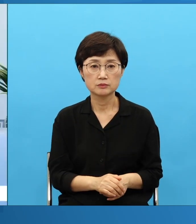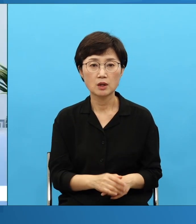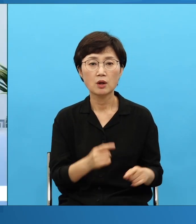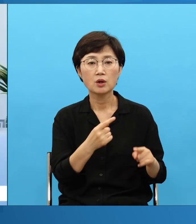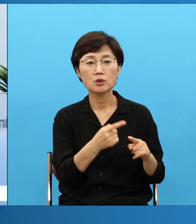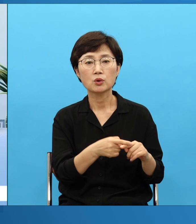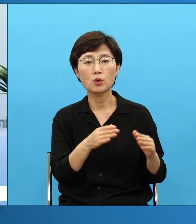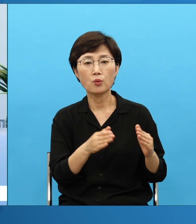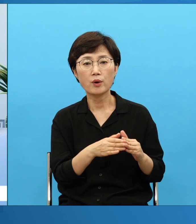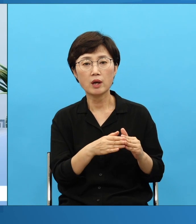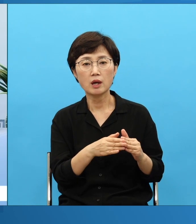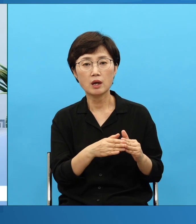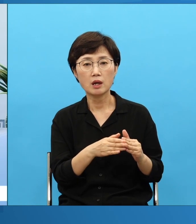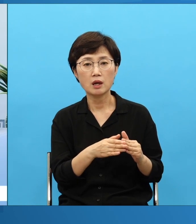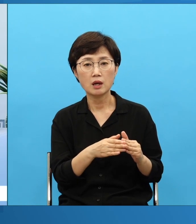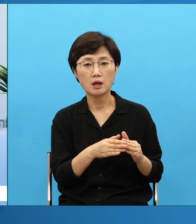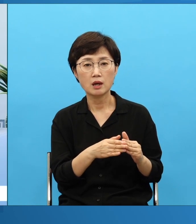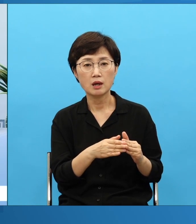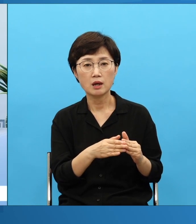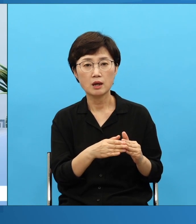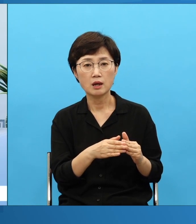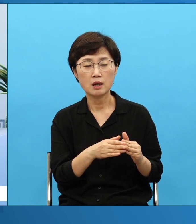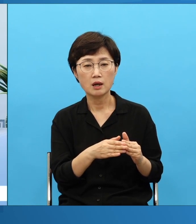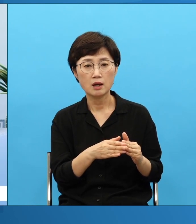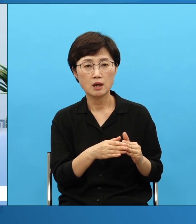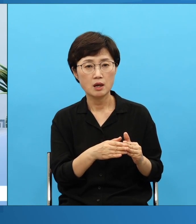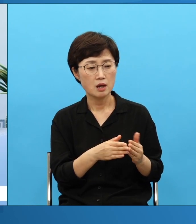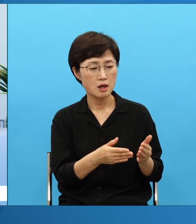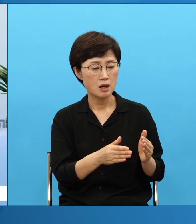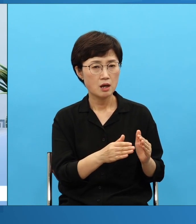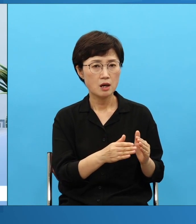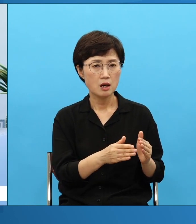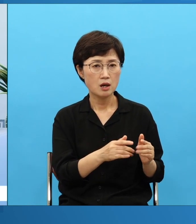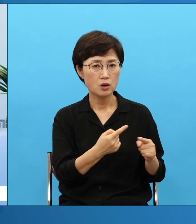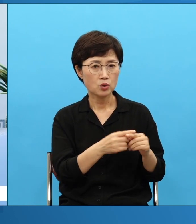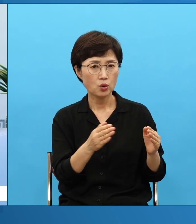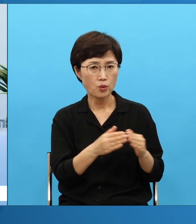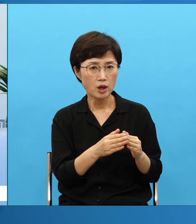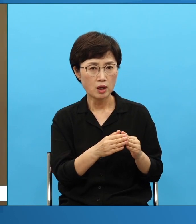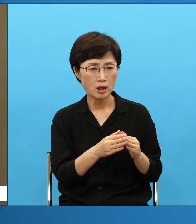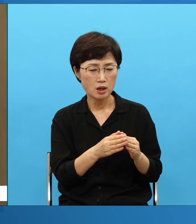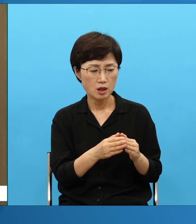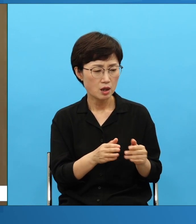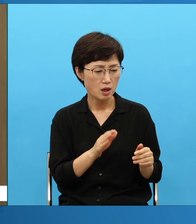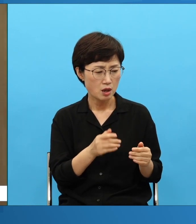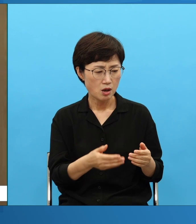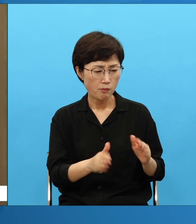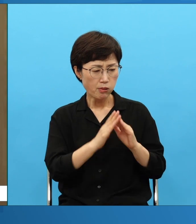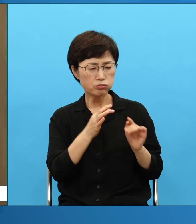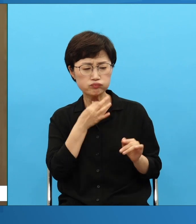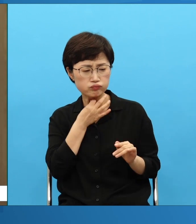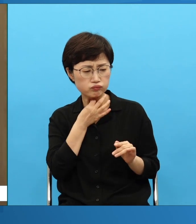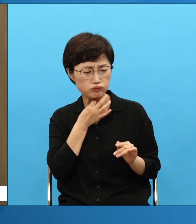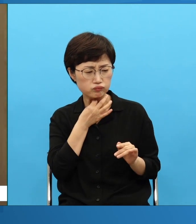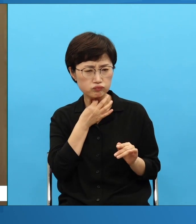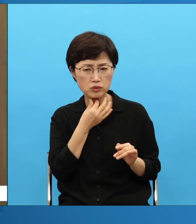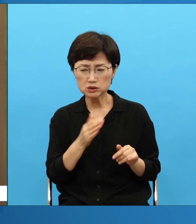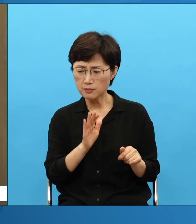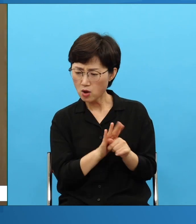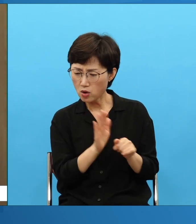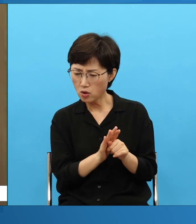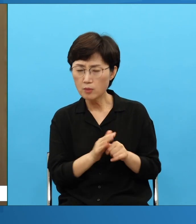개척을 지금 못하고 있는 게 사실상 전도 잘하는 우리 교단이에요. 우리 교단은 전도